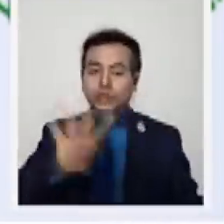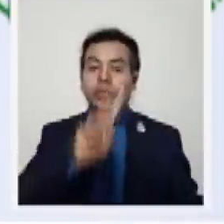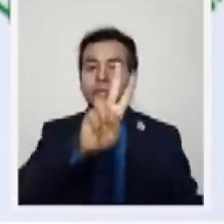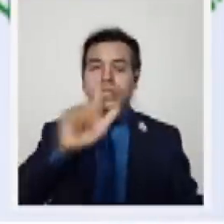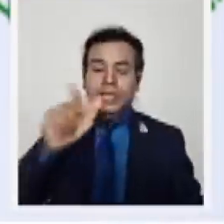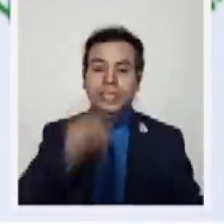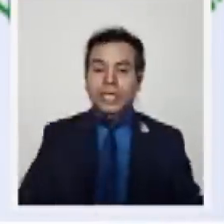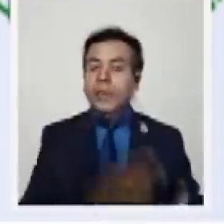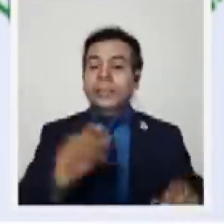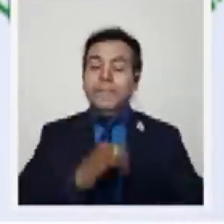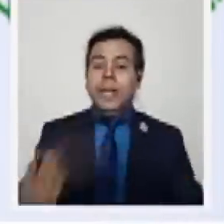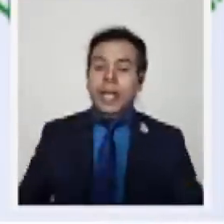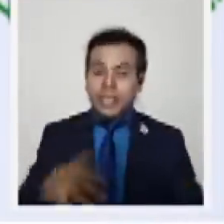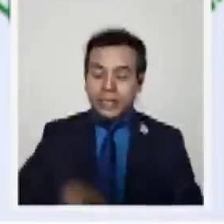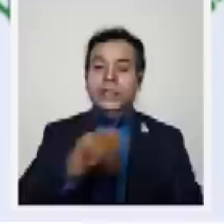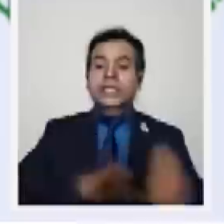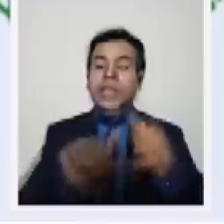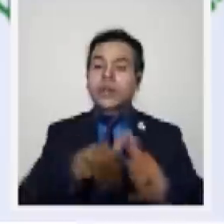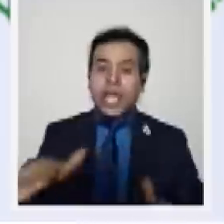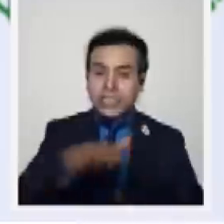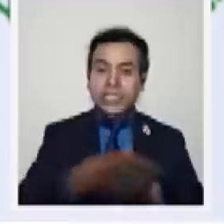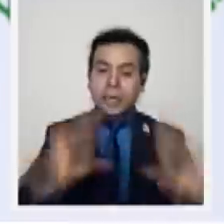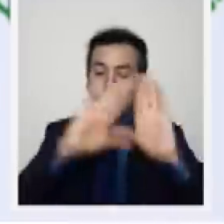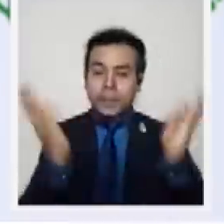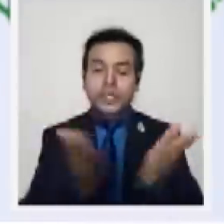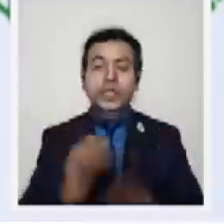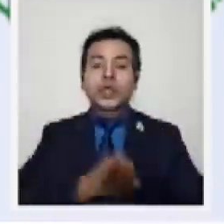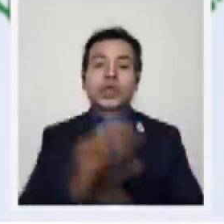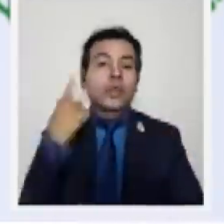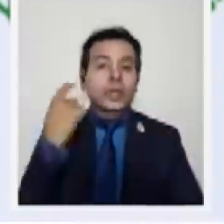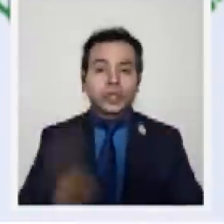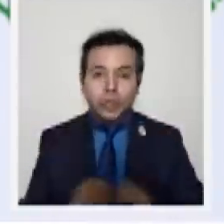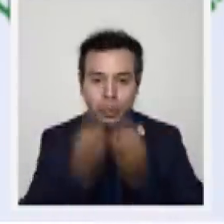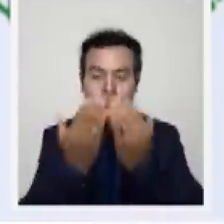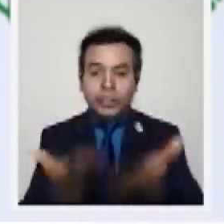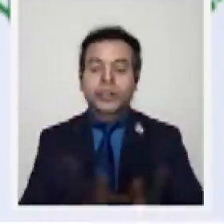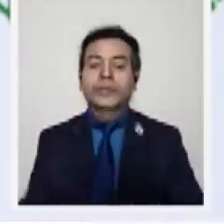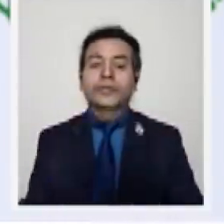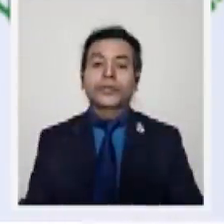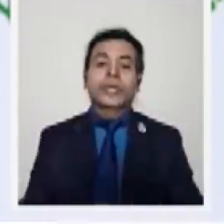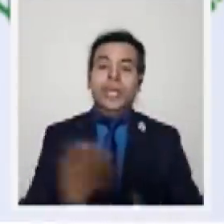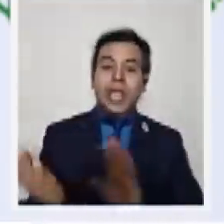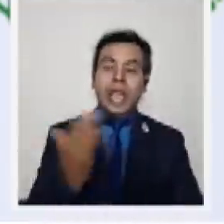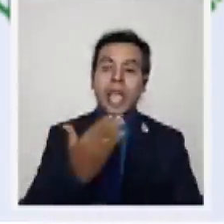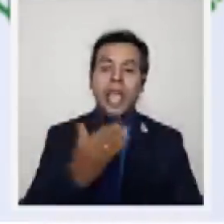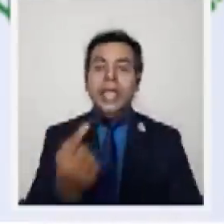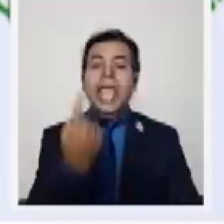20 জ্যৈষ্ঠ 1427। আপনাদের সামনে সর্বশেষ বাংলাদেশের অবস্থান এবং দক্ষিণ পূর্ব এশিয়া বিশ্ব পরিস্থিতি তুলে